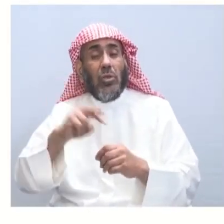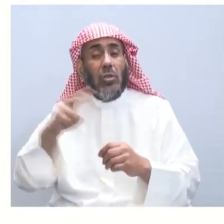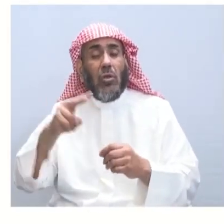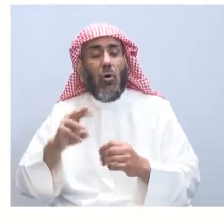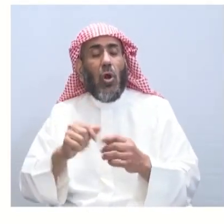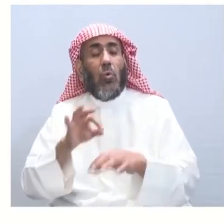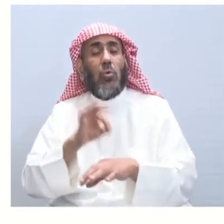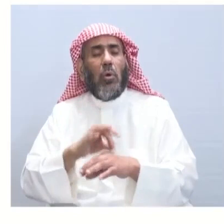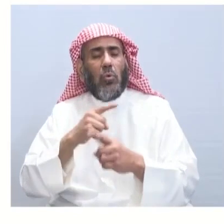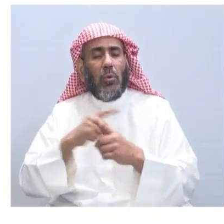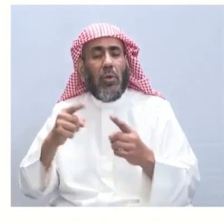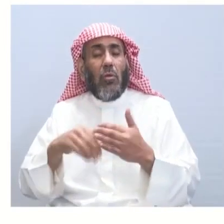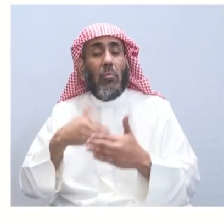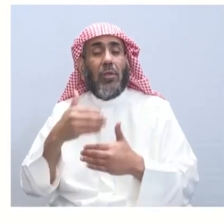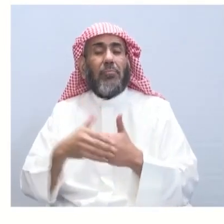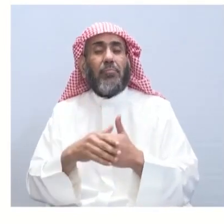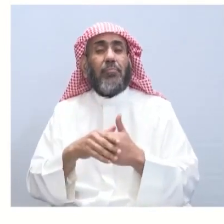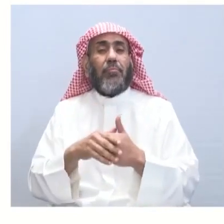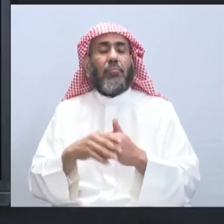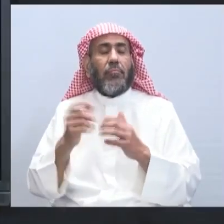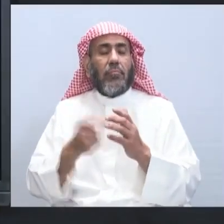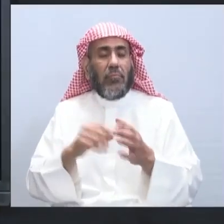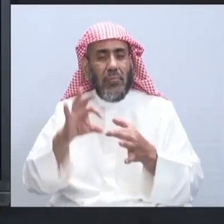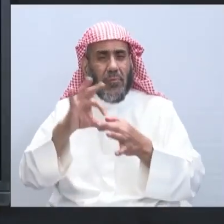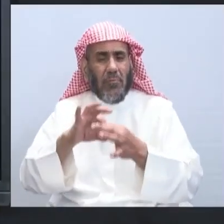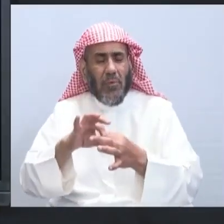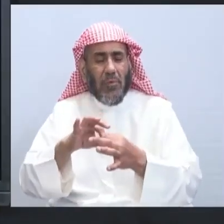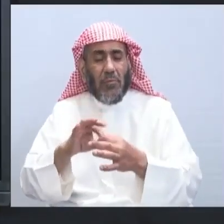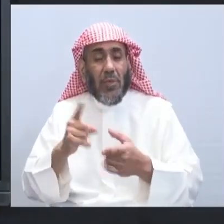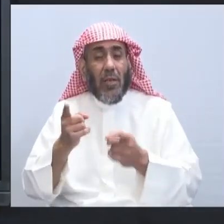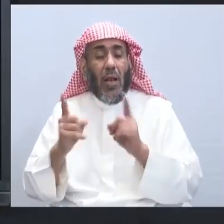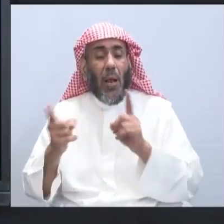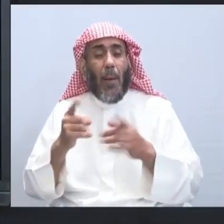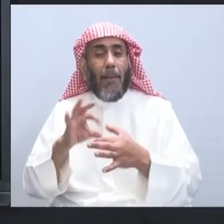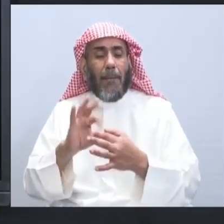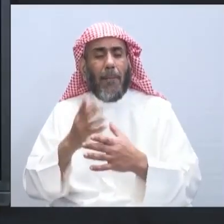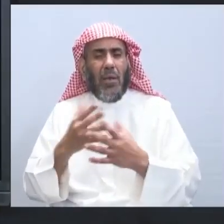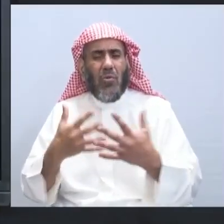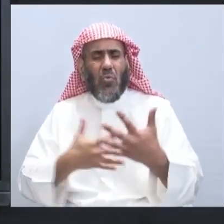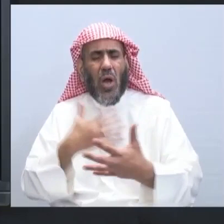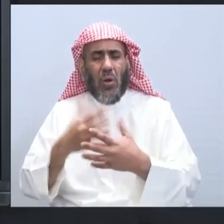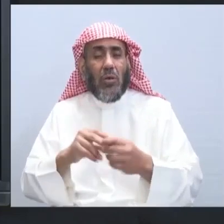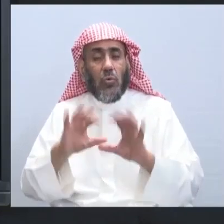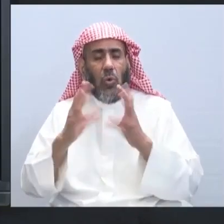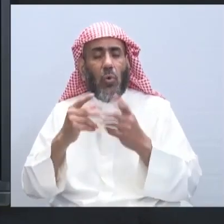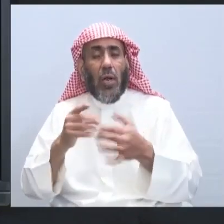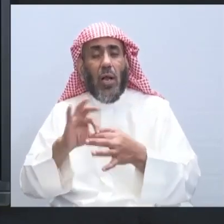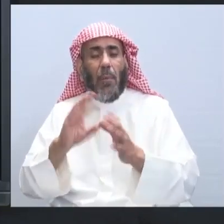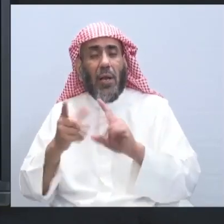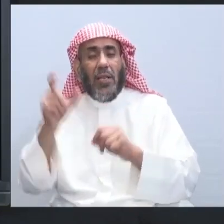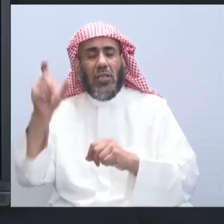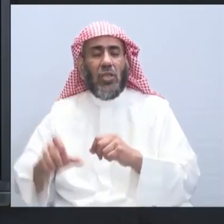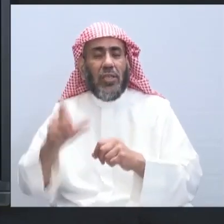وله زمان طويل ثم مع ذلك الكاتب يربط بين او العلاقه يعني يحاول ان يصور العلاقه بين